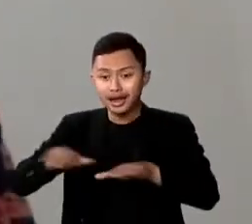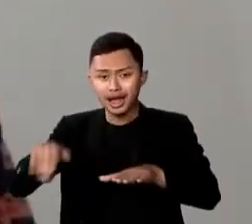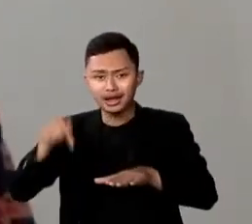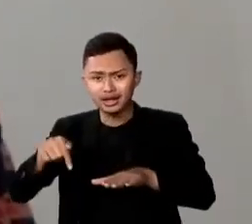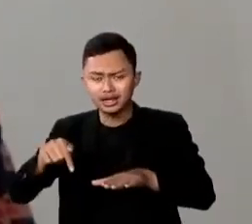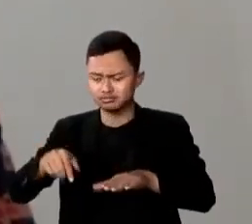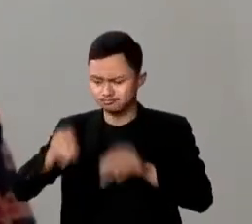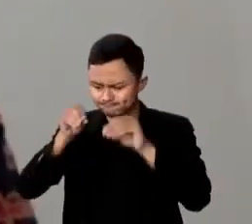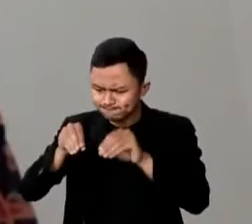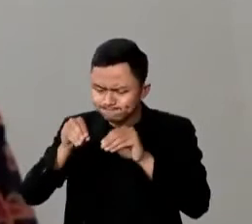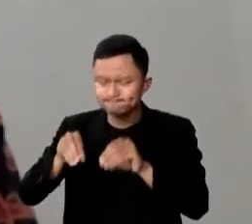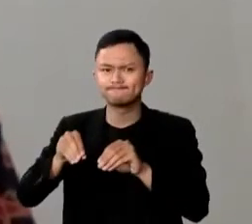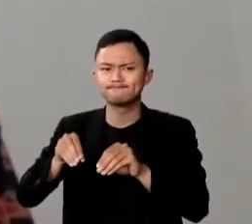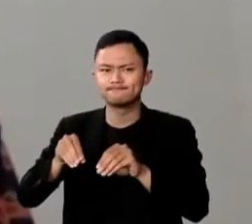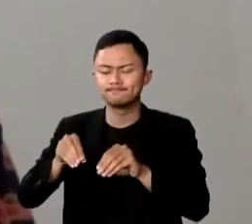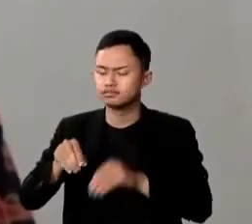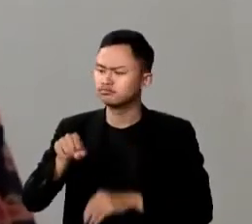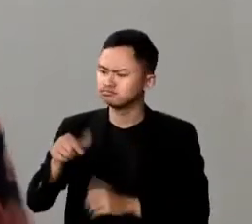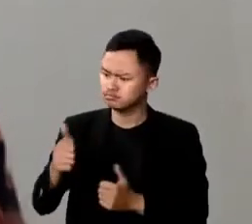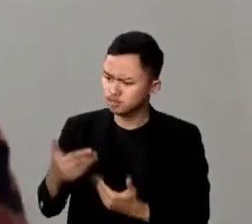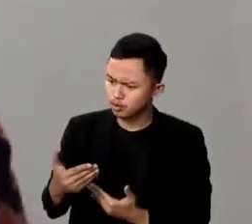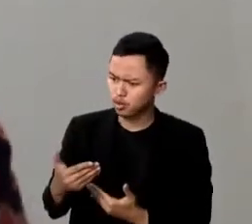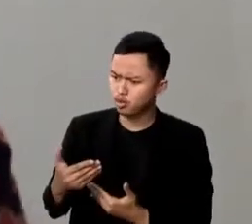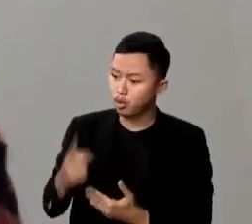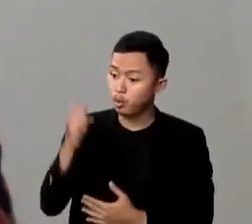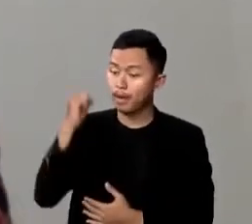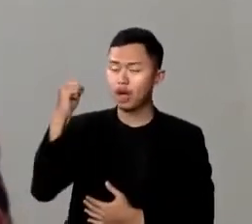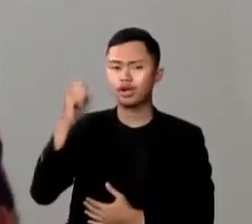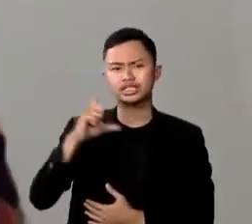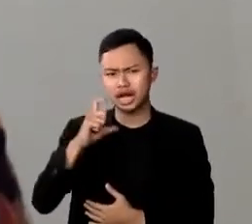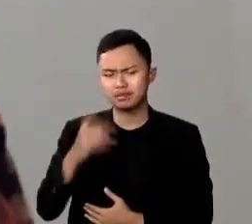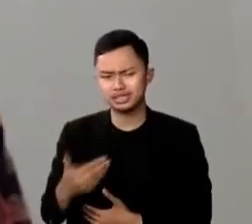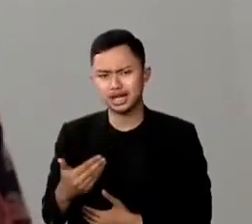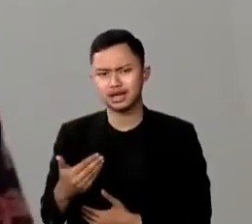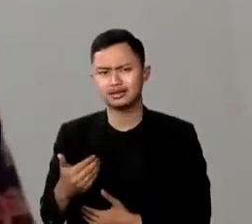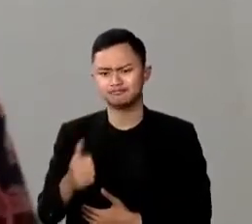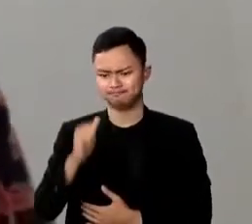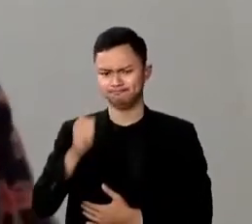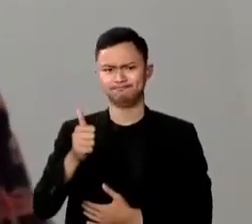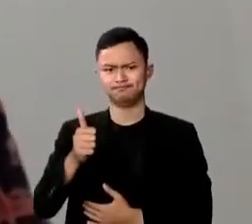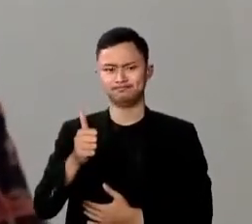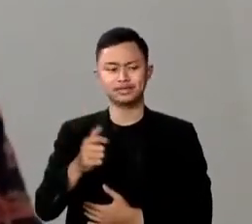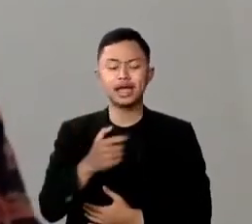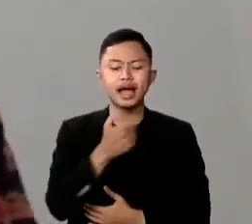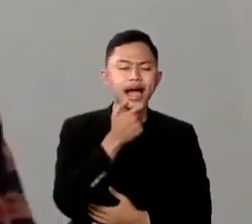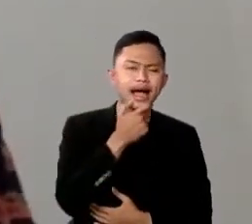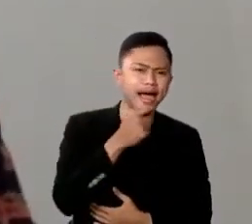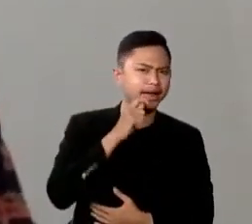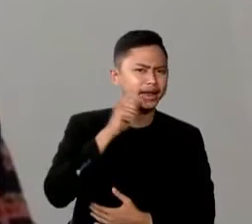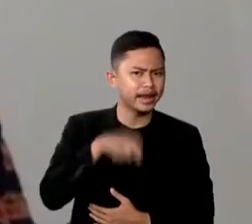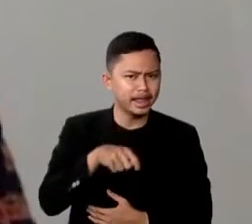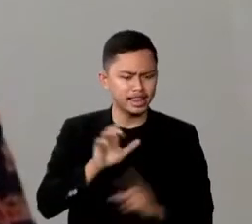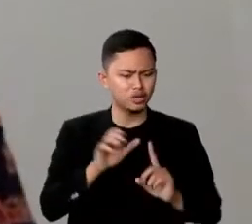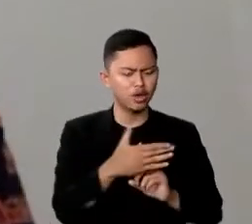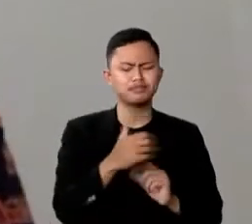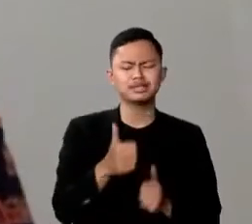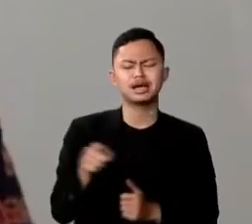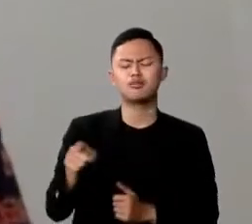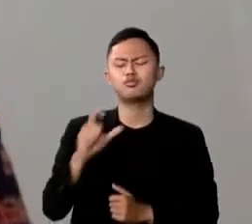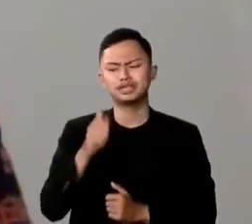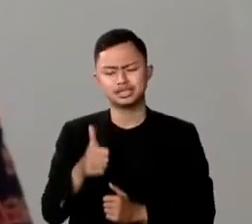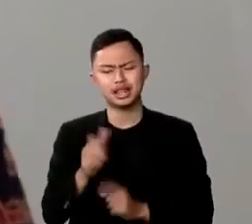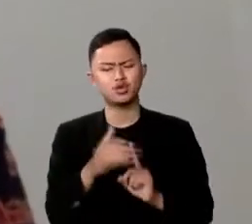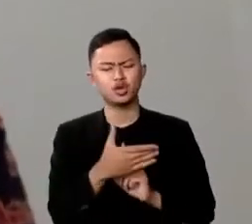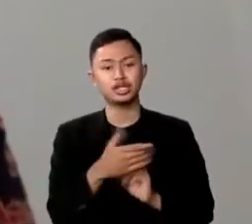bisa ajarkan kamu bisa loh jadi pahlawan kamu bisa loh melindungi kakek-nenek yang kita sayang